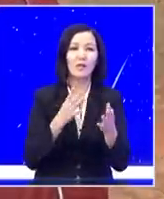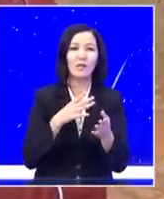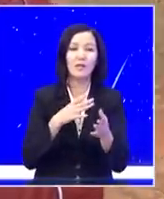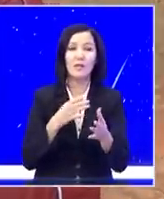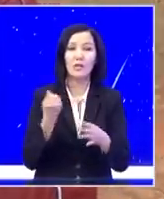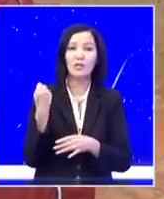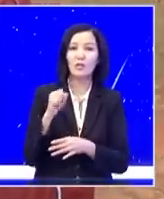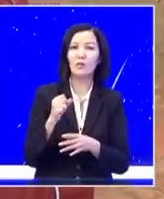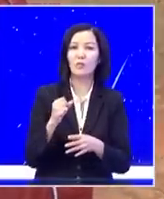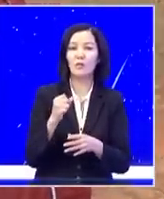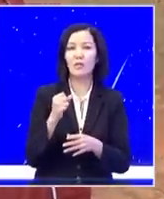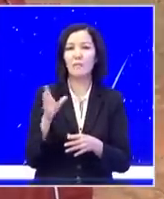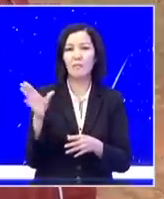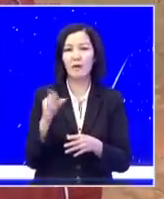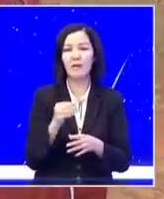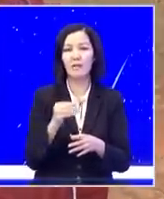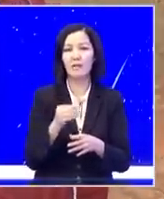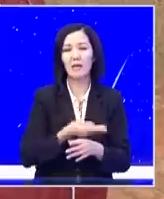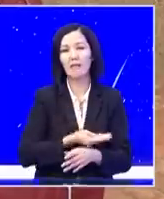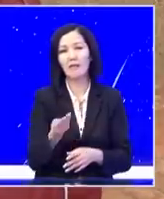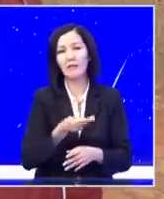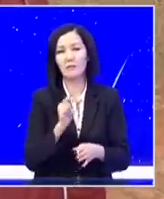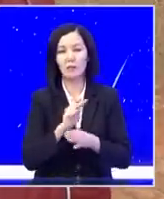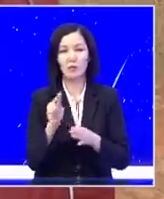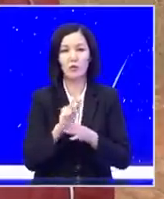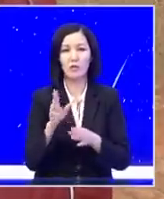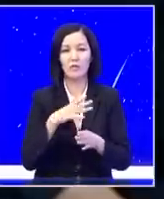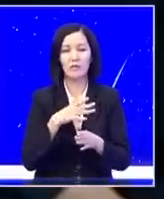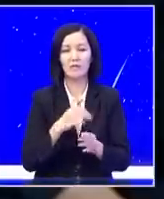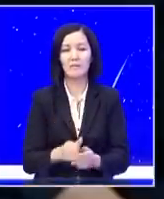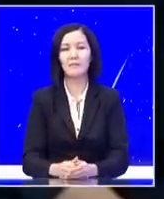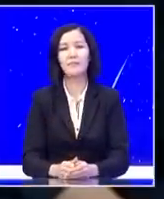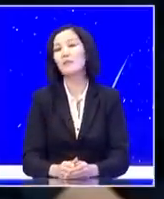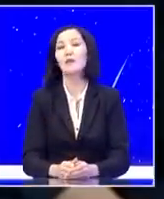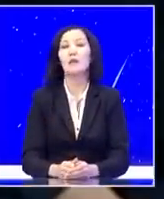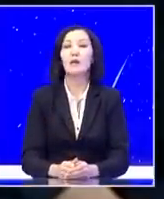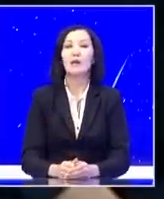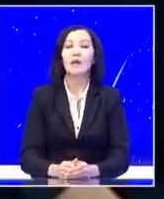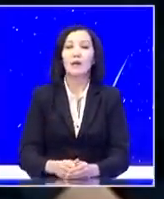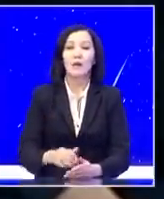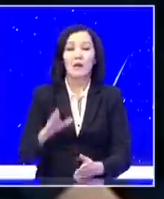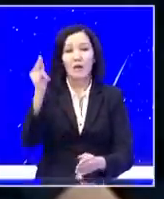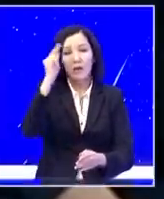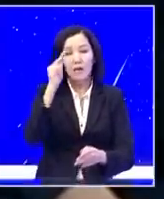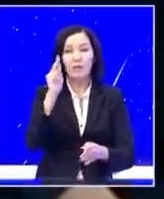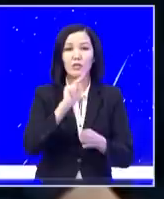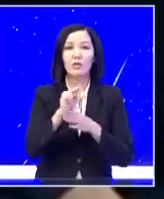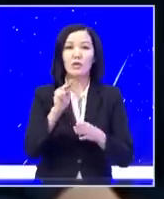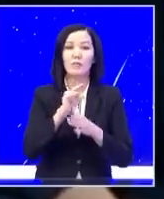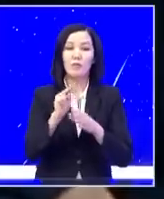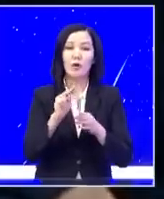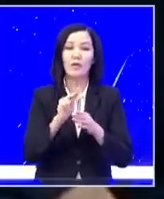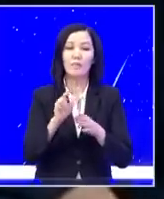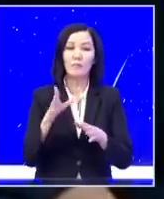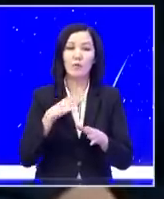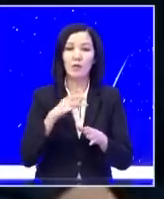де, жеңіске де сол теннис басында тәрбиелеп жататын еді шәкірттер. Кішіге ақылшы аға, үлкенге ізетті іні болған Бейсен